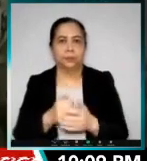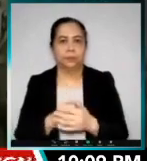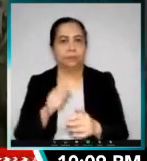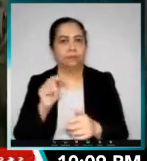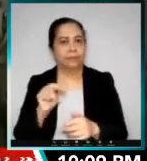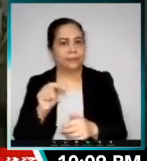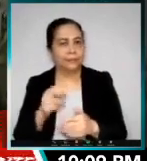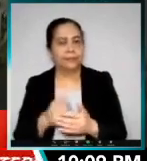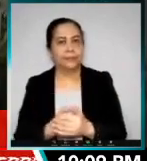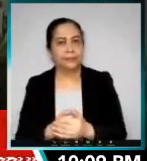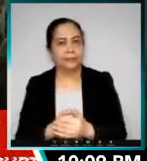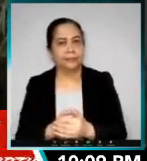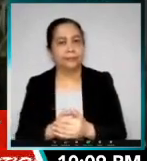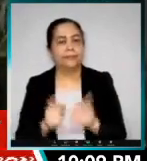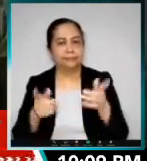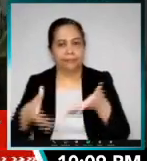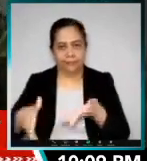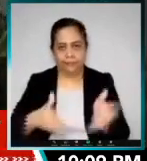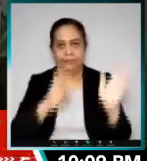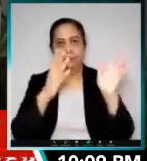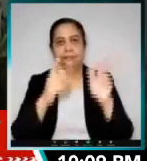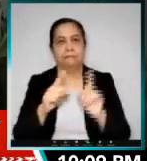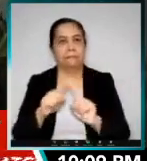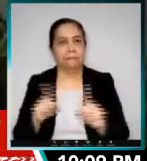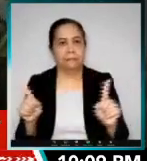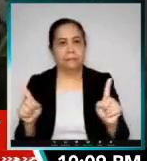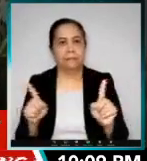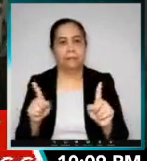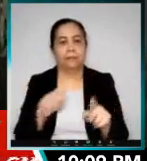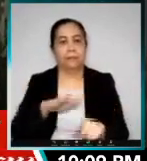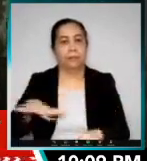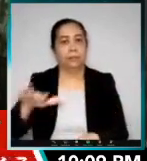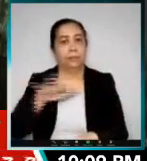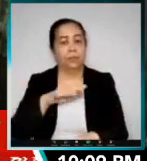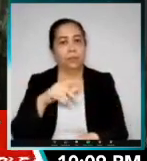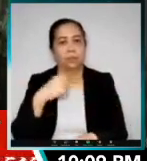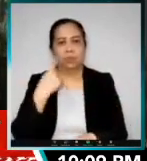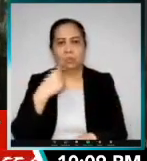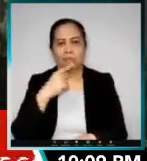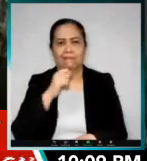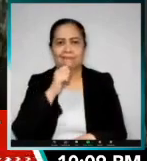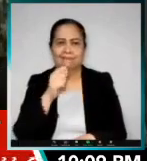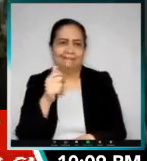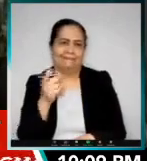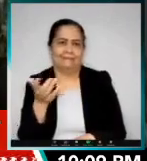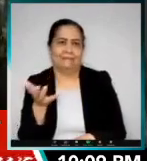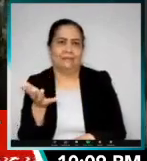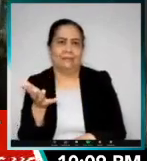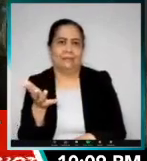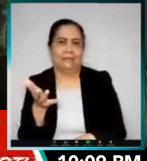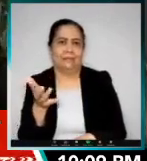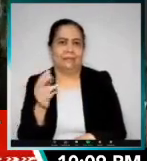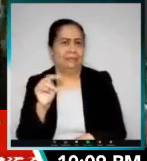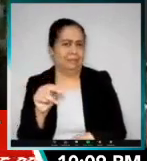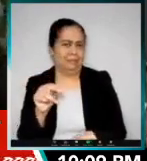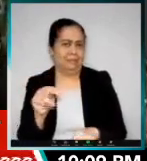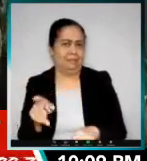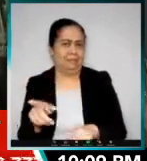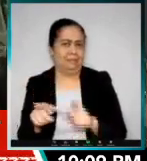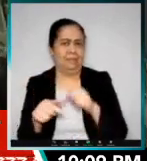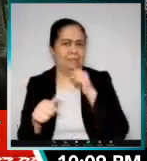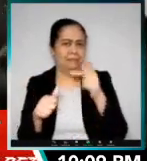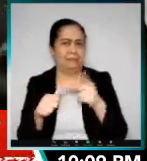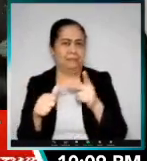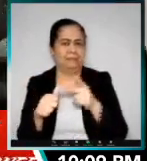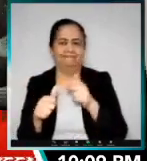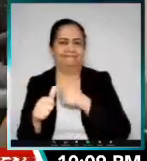doon namin pinapayagan. Pero yung mga hindi talaga kinakailangan na priority, hindi talaga pwedeng